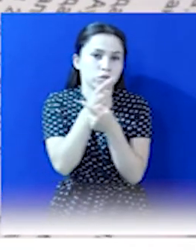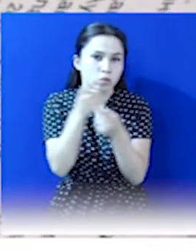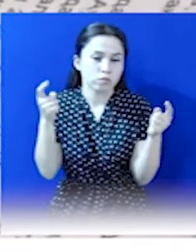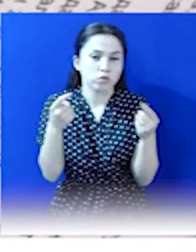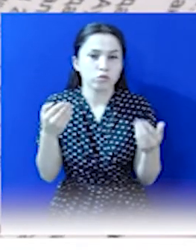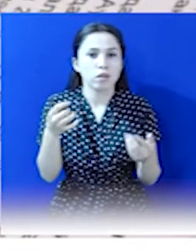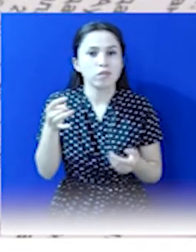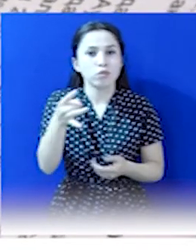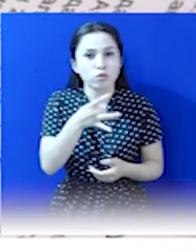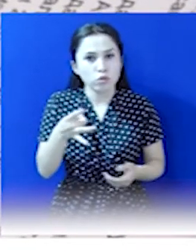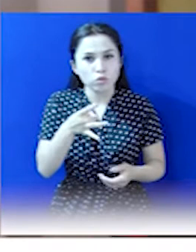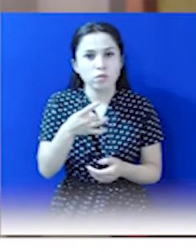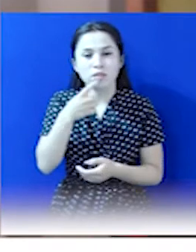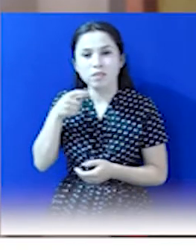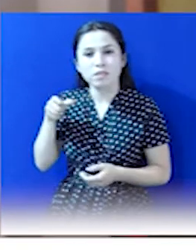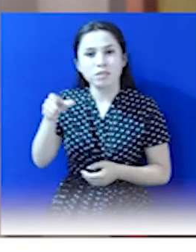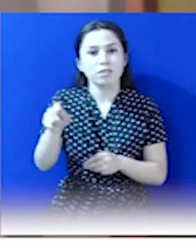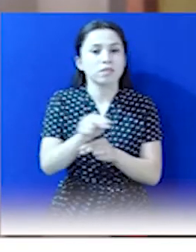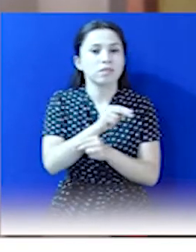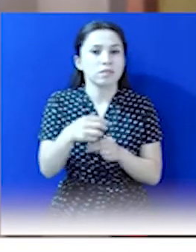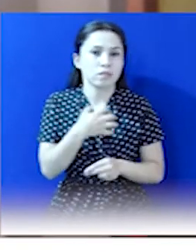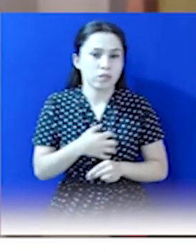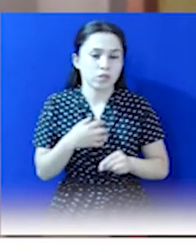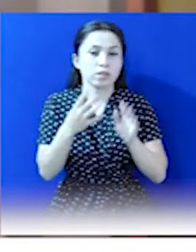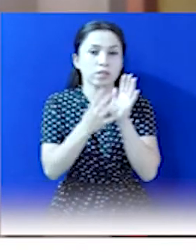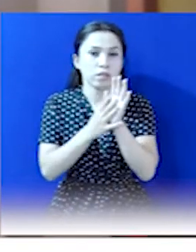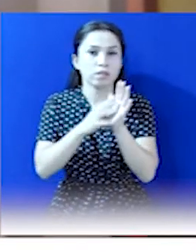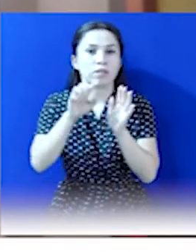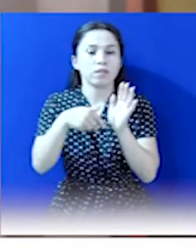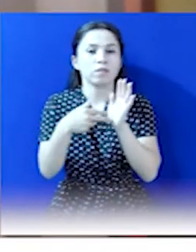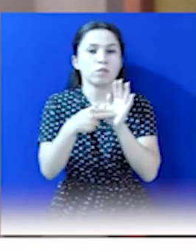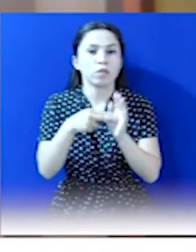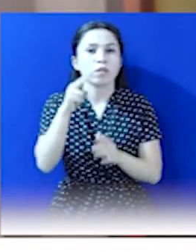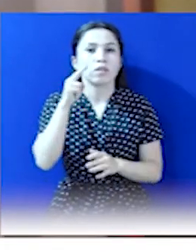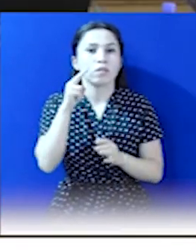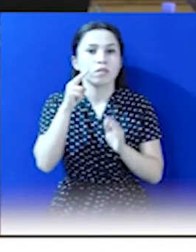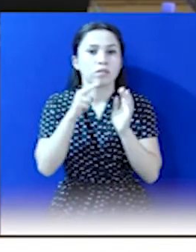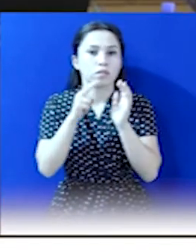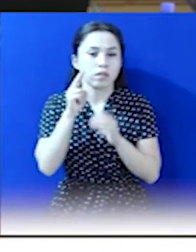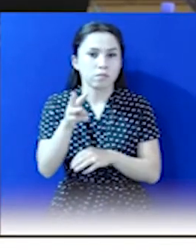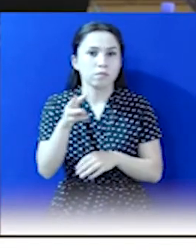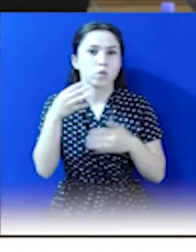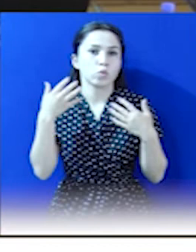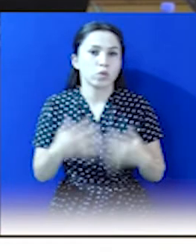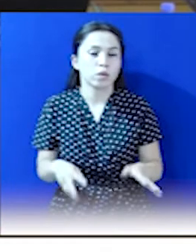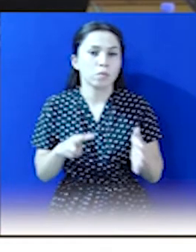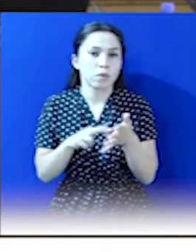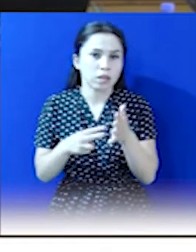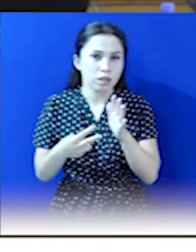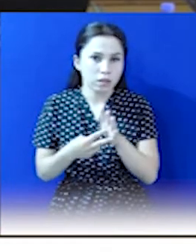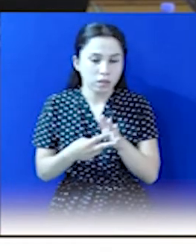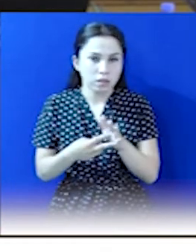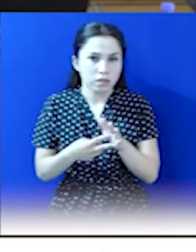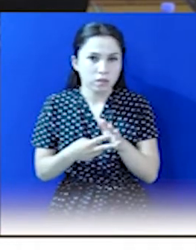Сарысу ауданының тұрғыны Айтуған Рыспанов Арыстан кентінен Түркістан облысына апаратын жолға асфальт төсеу бойынша өтініш